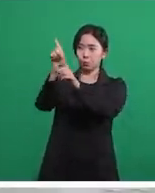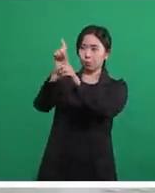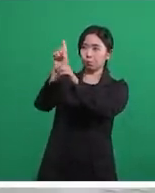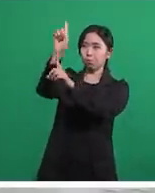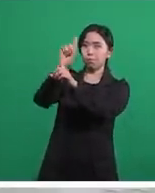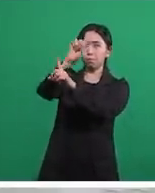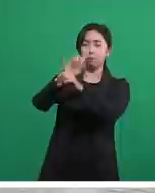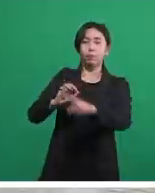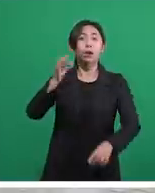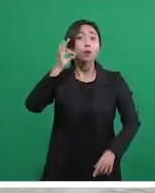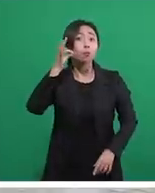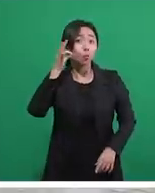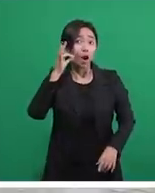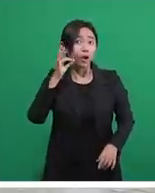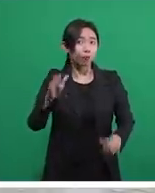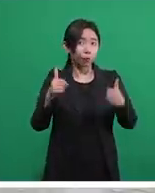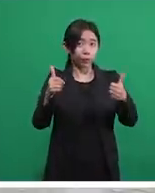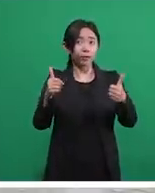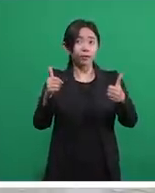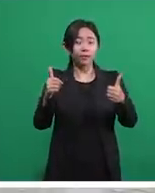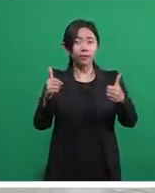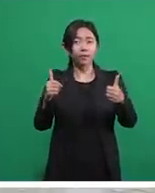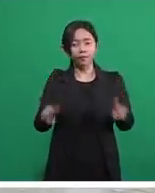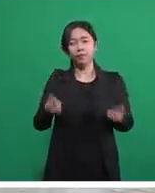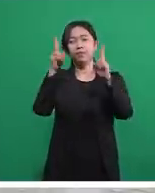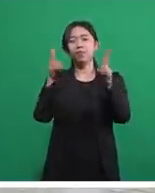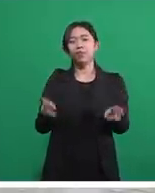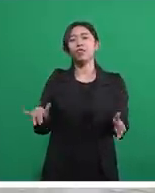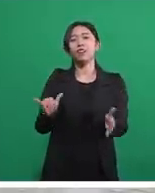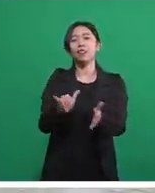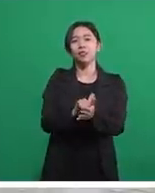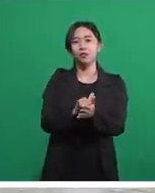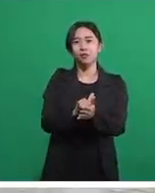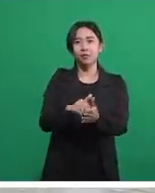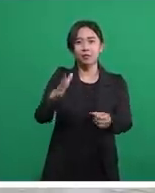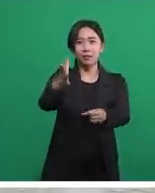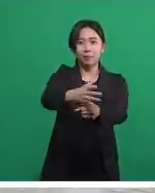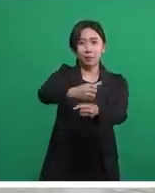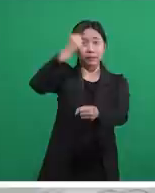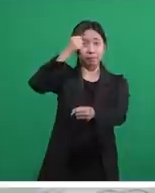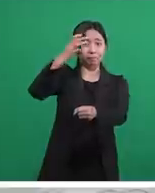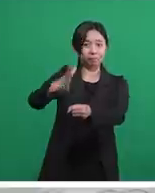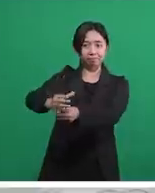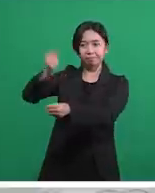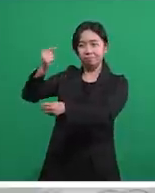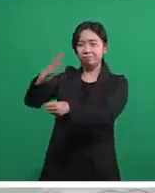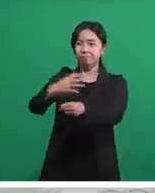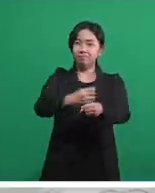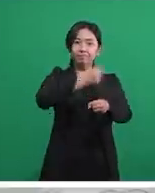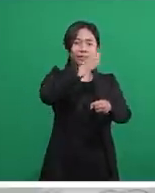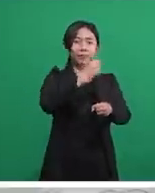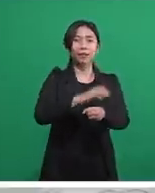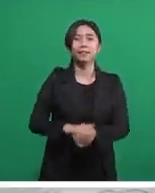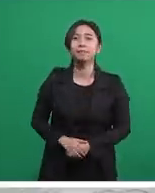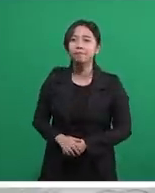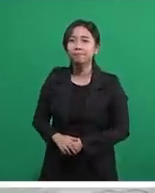Apabila buah itu sudah cukup masak, orang itu segera menyabit sebab musim menuai